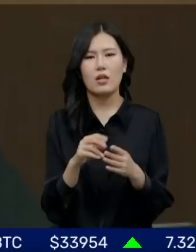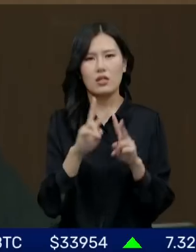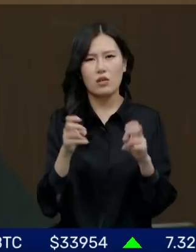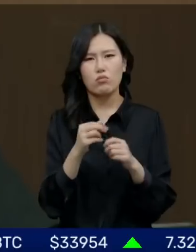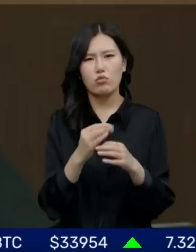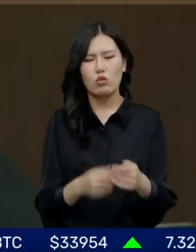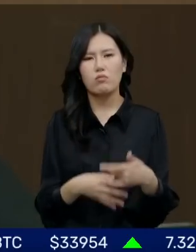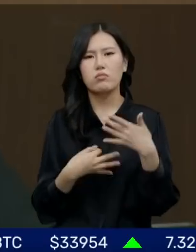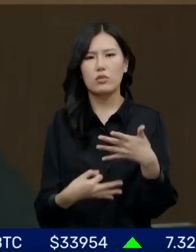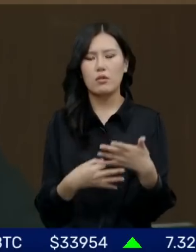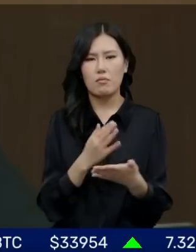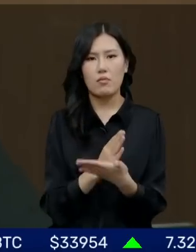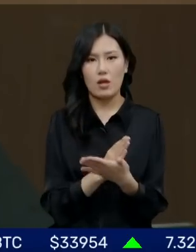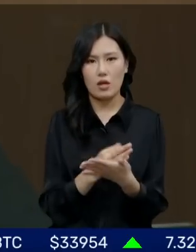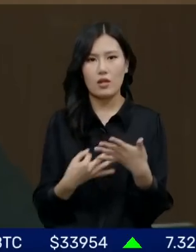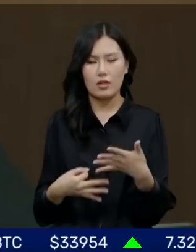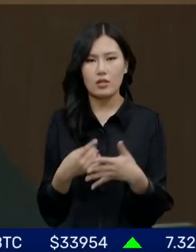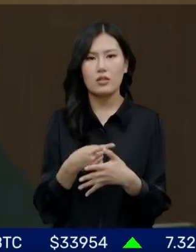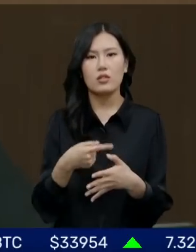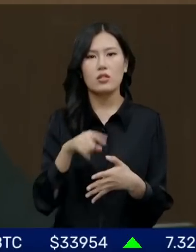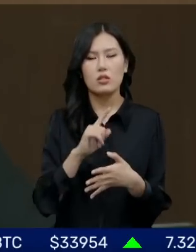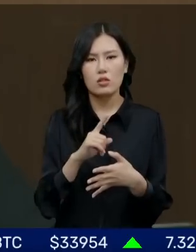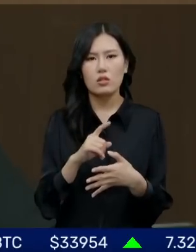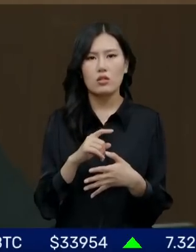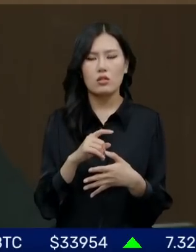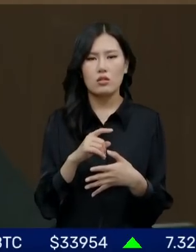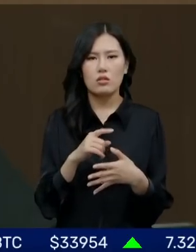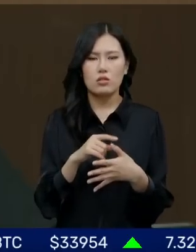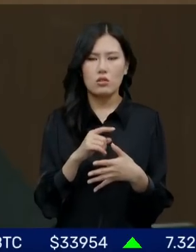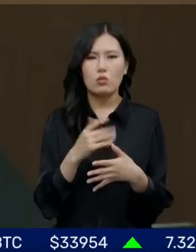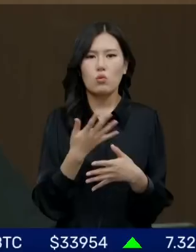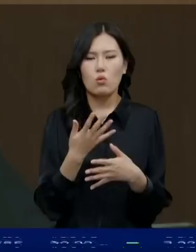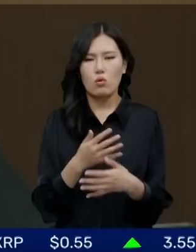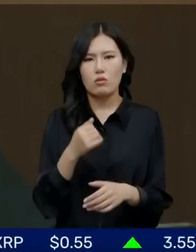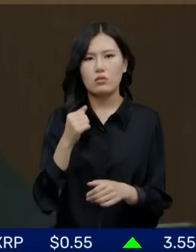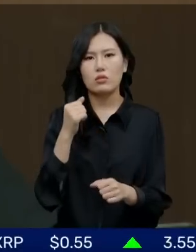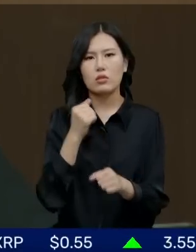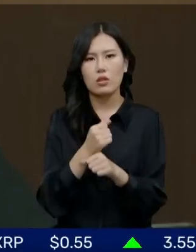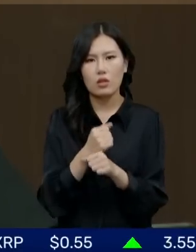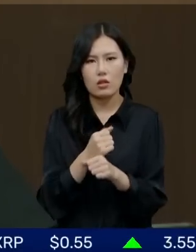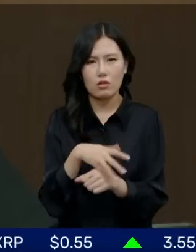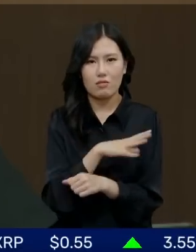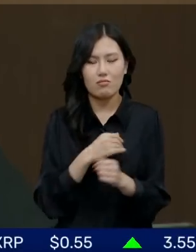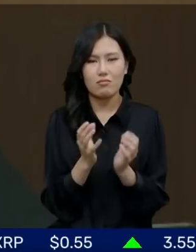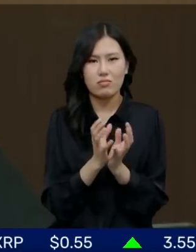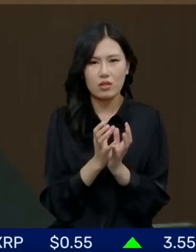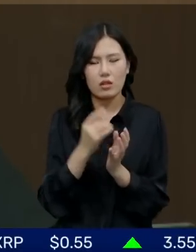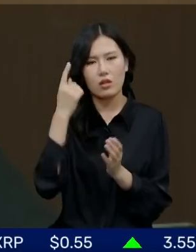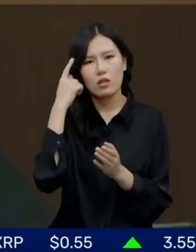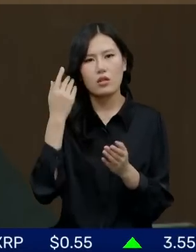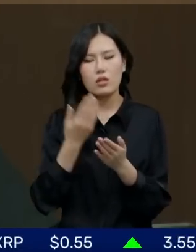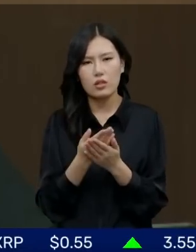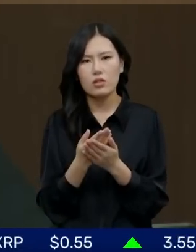8 асуудал дээр за нэг санал байна. За энэ ажлын хэсгийн санал дүгнэлтийг гарах асуудлыг